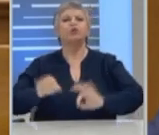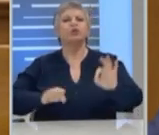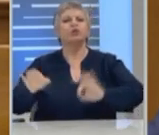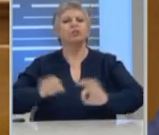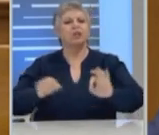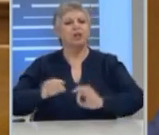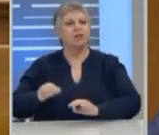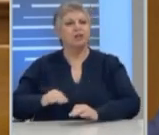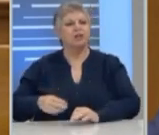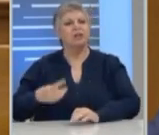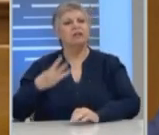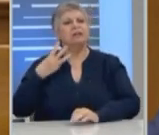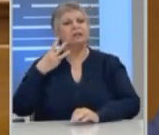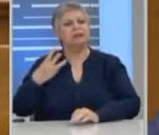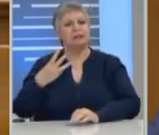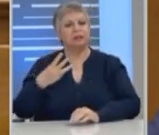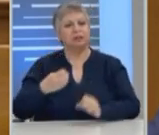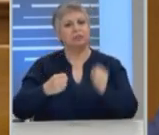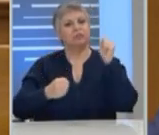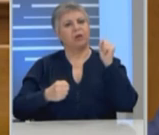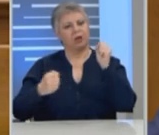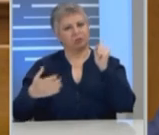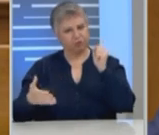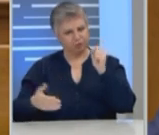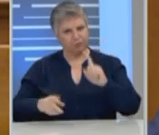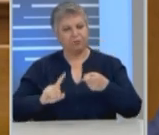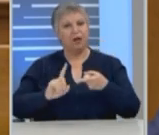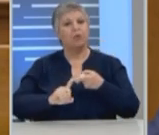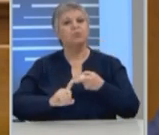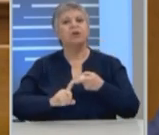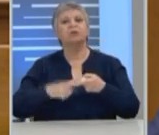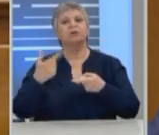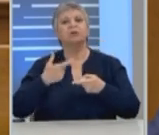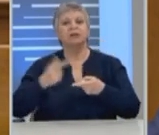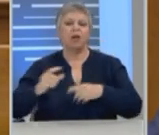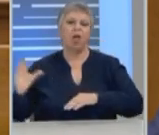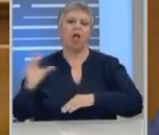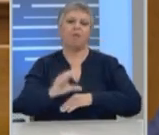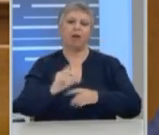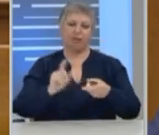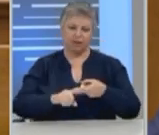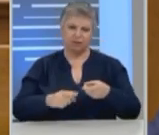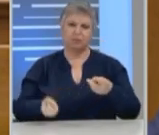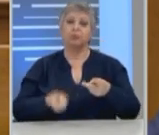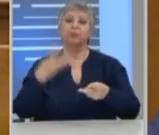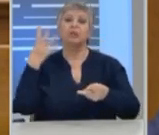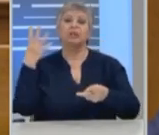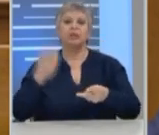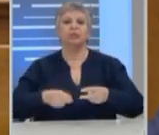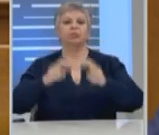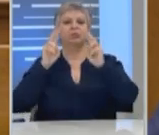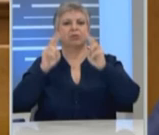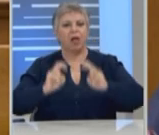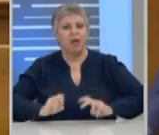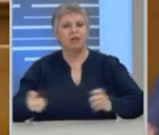εξής συγκεκριμένους άξονες. Πρώτον, στηρίζεται στην ενίσχυση των επενδύσεων. Δεύτερον, στην καινοτομία, στην έρευνα,